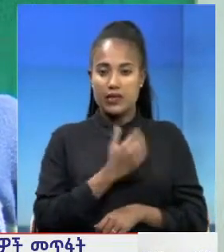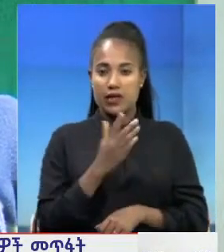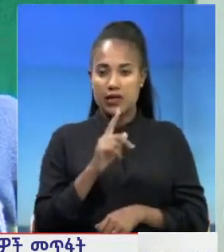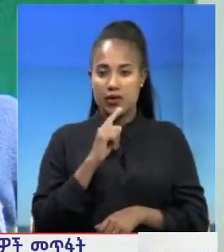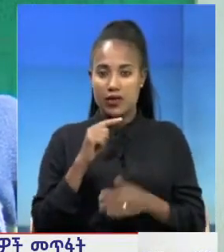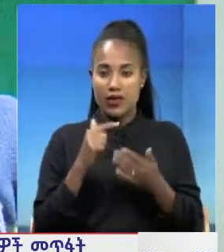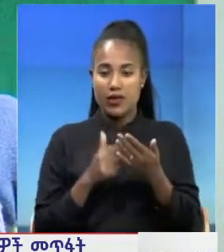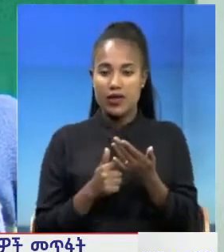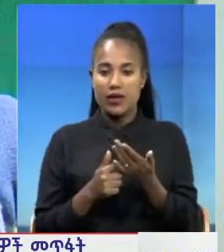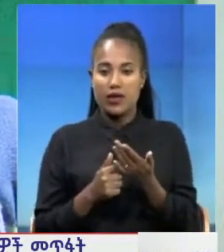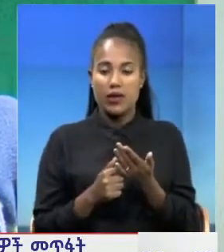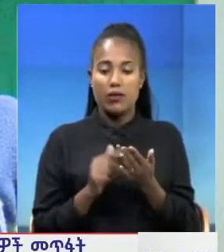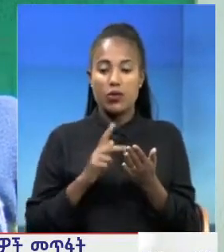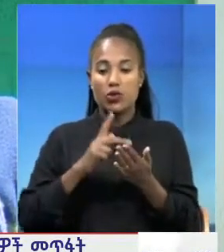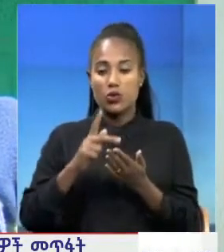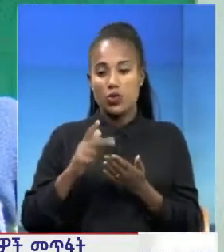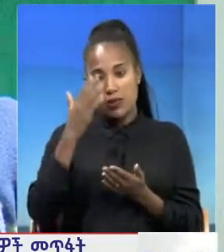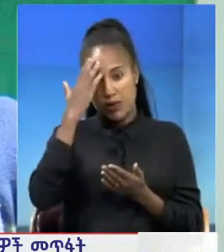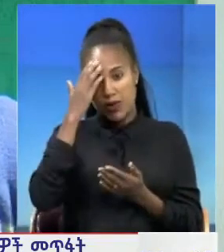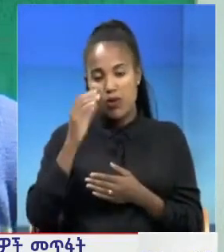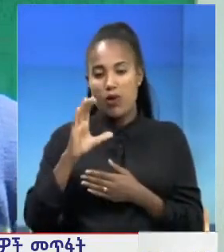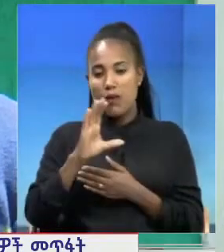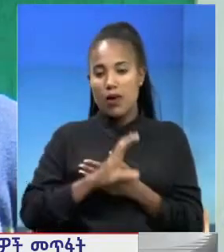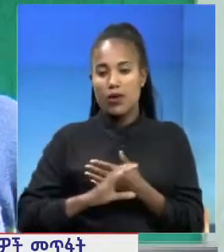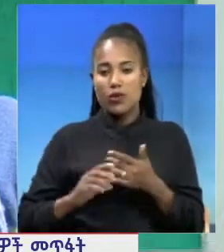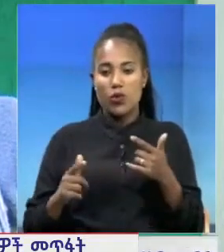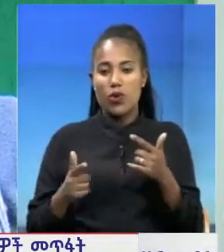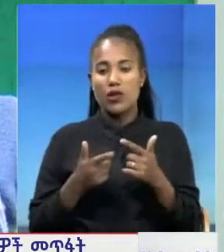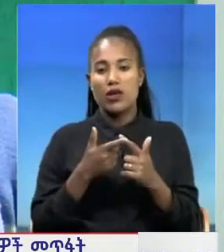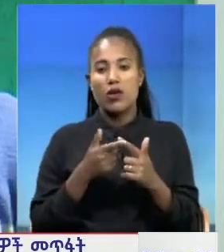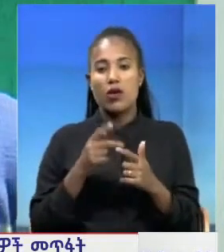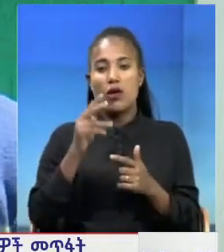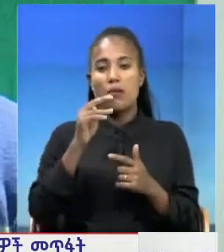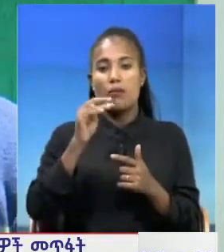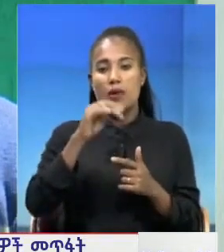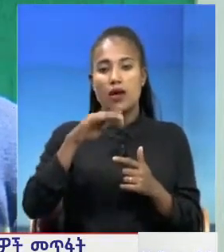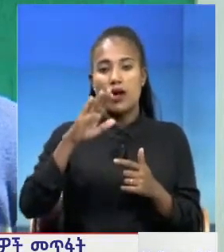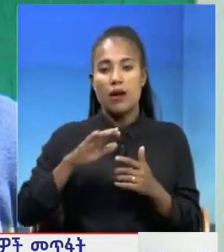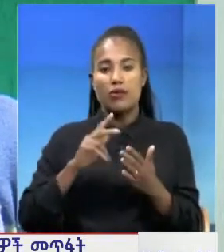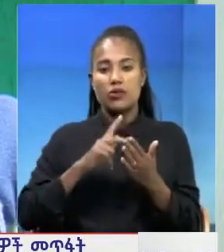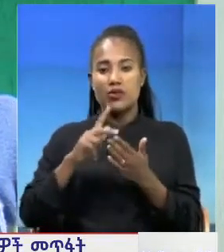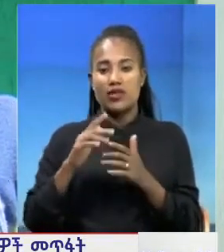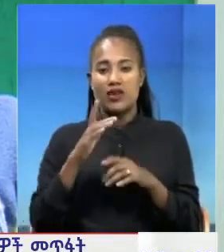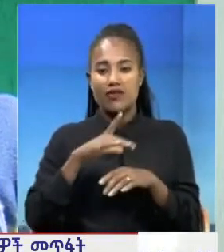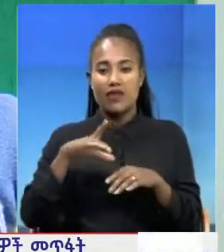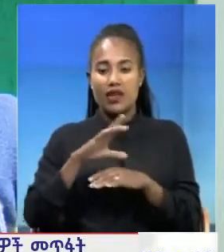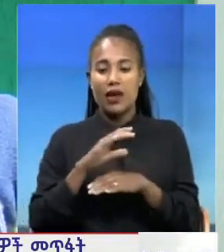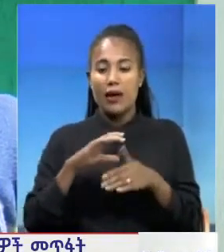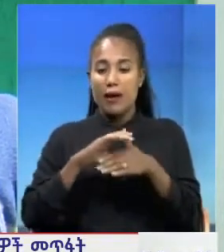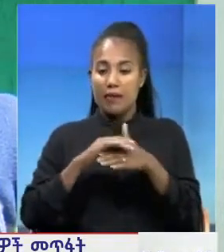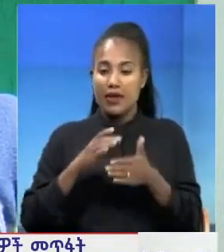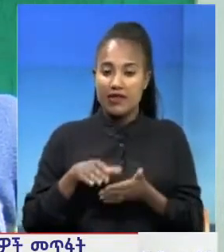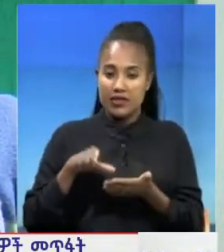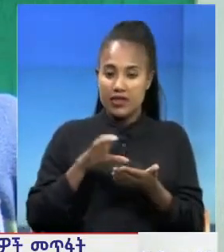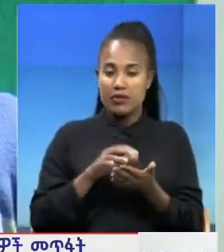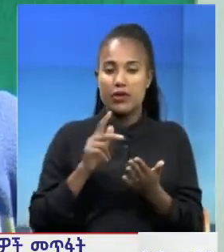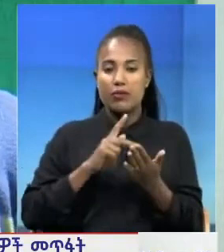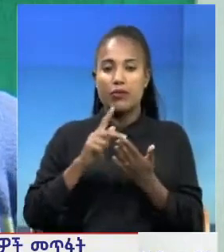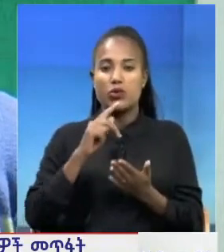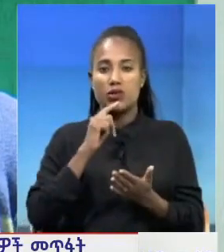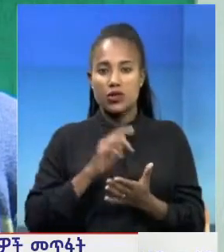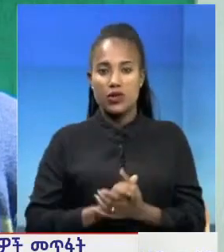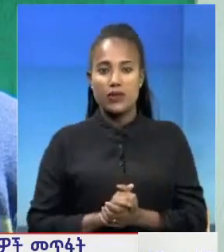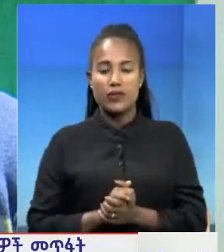ይህ ፕሮጀክት እንደሚታወቀው በአገሪቱ ሁለተኛው ሜጋ ፕሮጀክት ነው። ከፍተኛ ብር የፈሰሰበት ፕሮጀክት ነው።